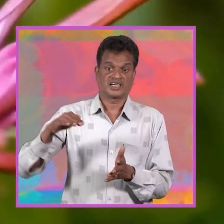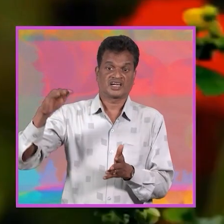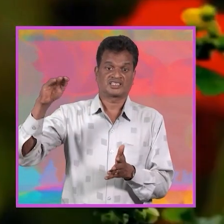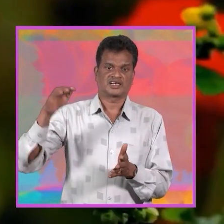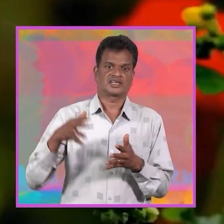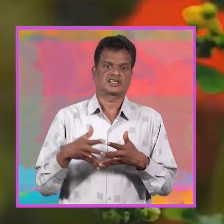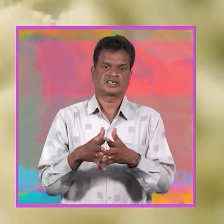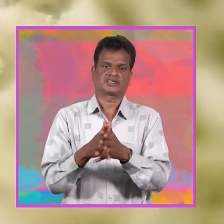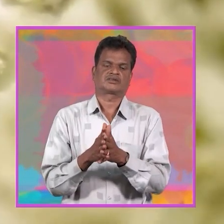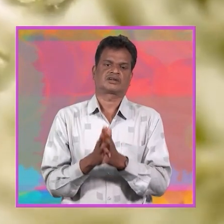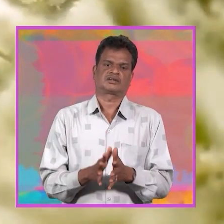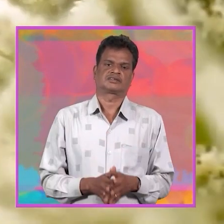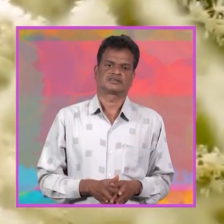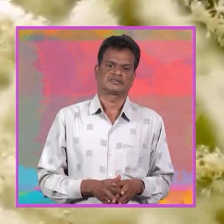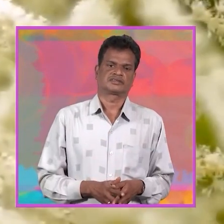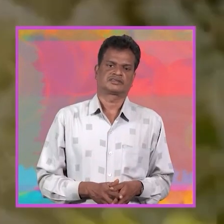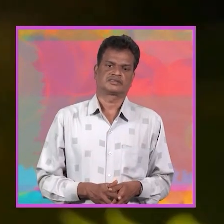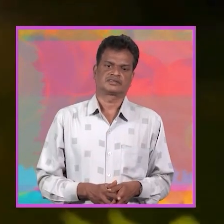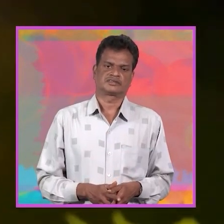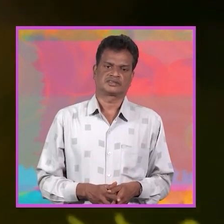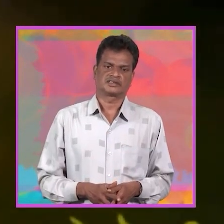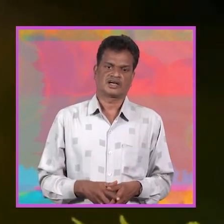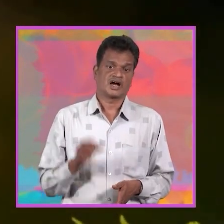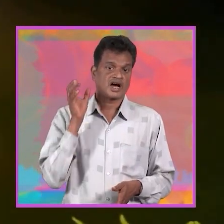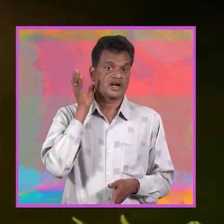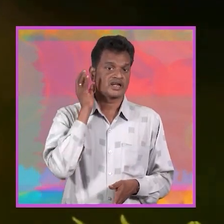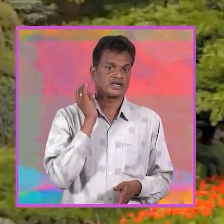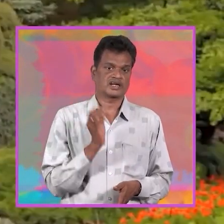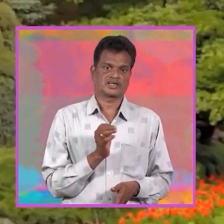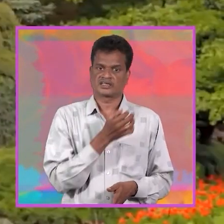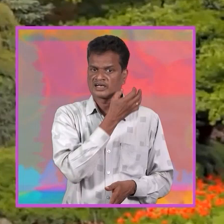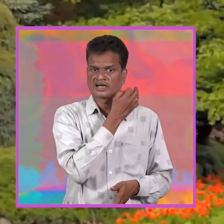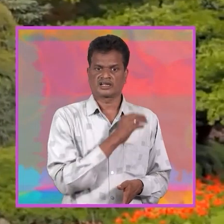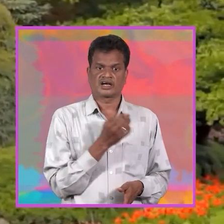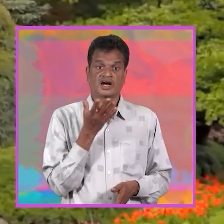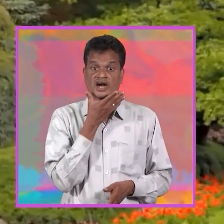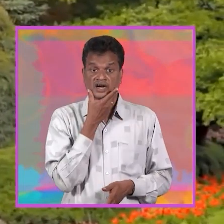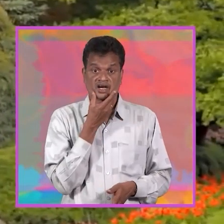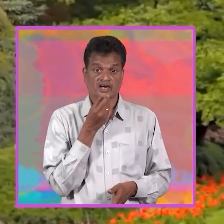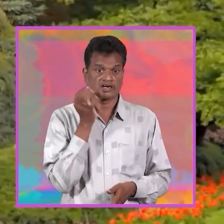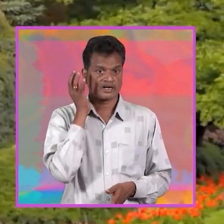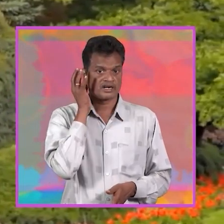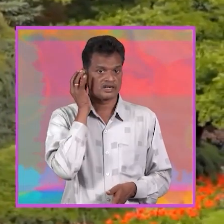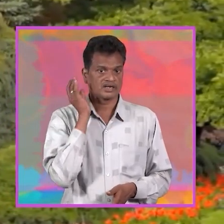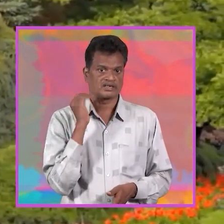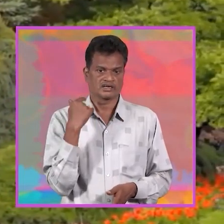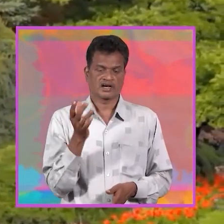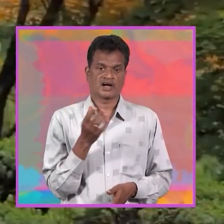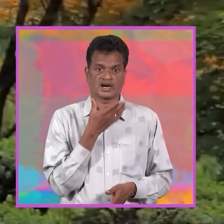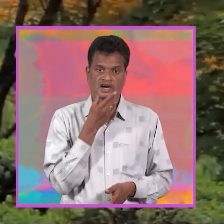சொல்லலாம். அதுபோல் அணிகலன்களும் சொல்லலாம். நம்ம அணிகலன் அழகுக்காக அணிகிறோம். அணி என்பது அழகு என்ற ஒரு பொருளை